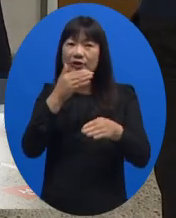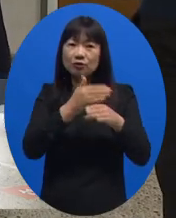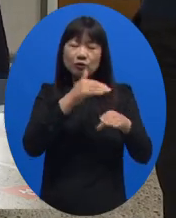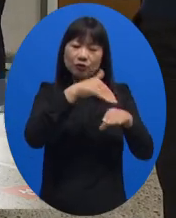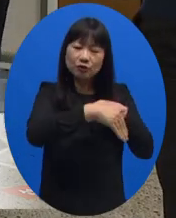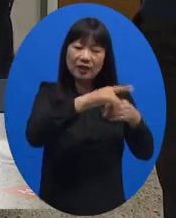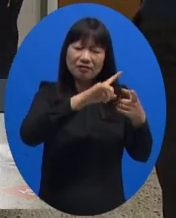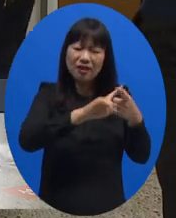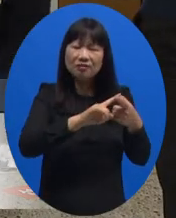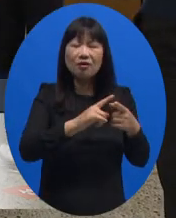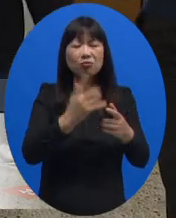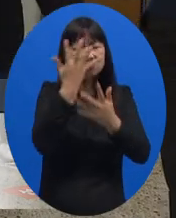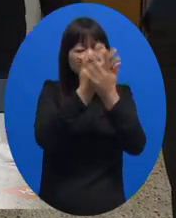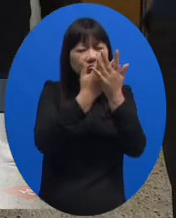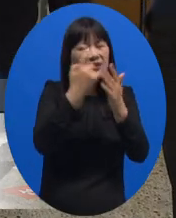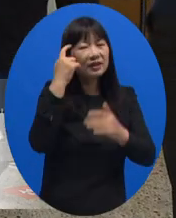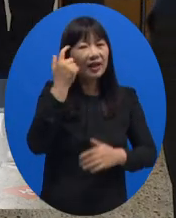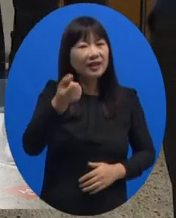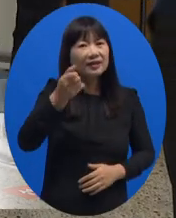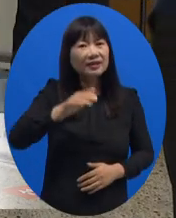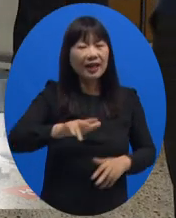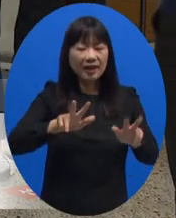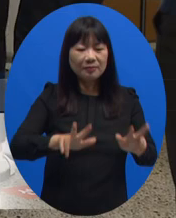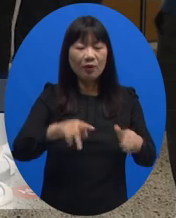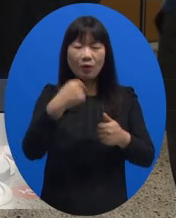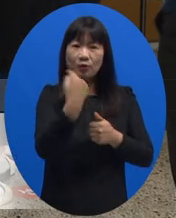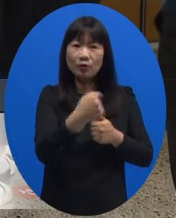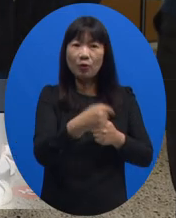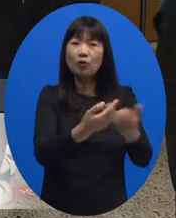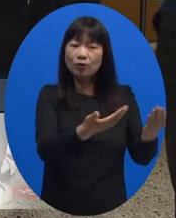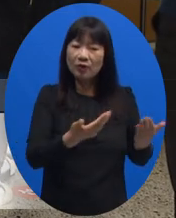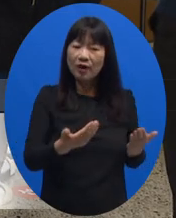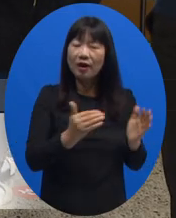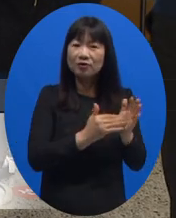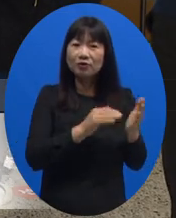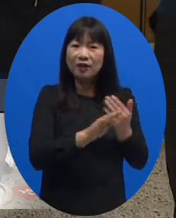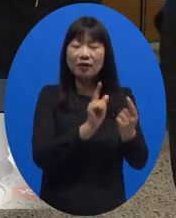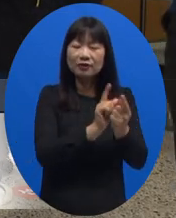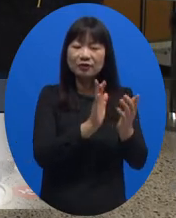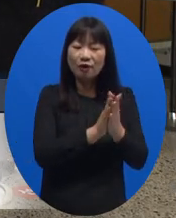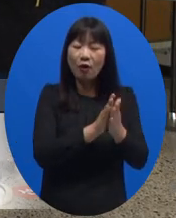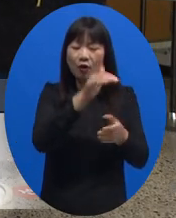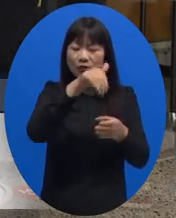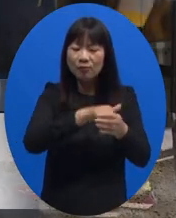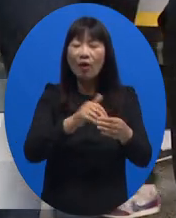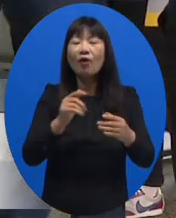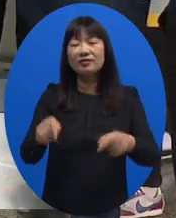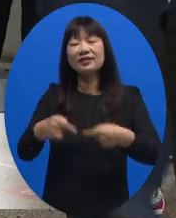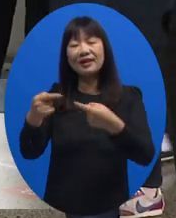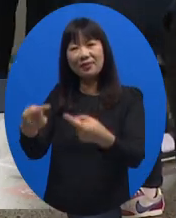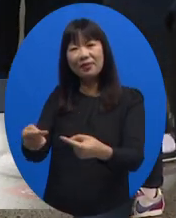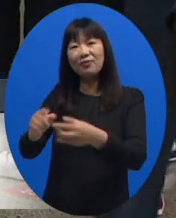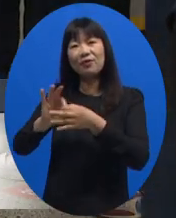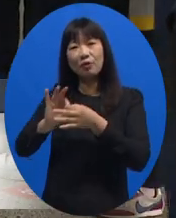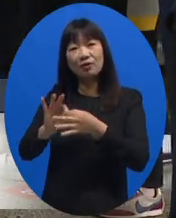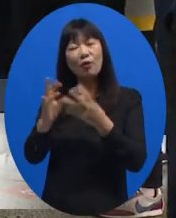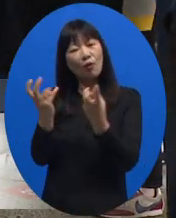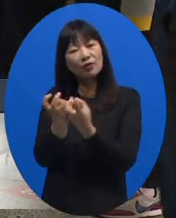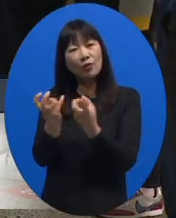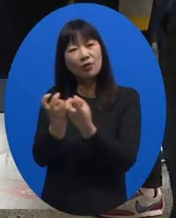막연하게 생각하고 있었는데 이렇게 이번에 교육을 받고 그리고 직접 투표를 해봄으로써 이제 어떻게